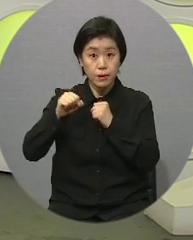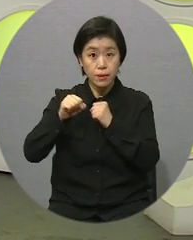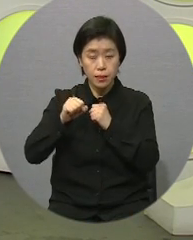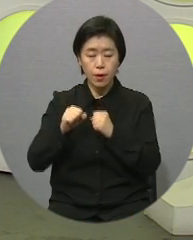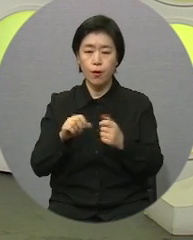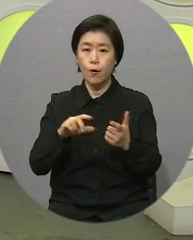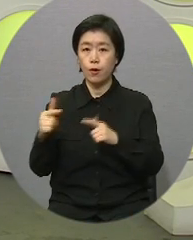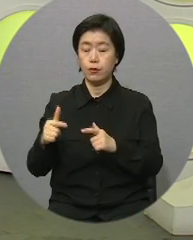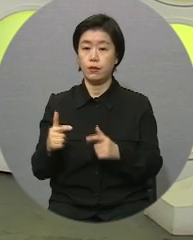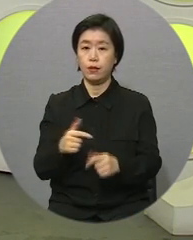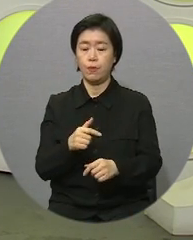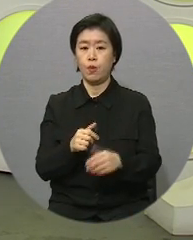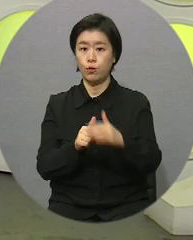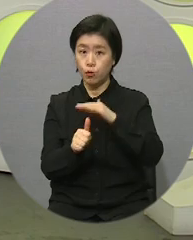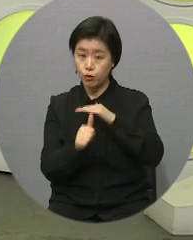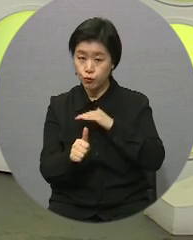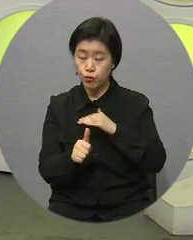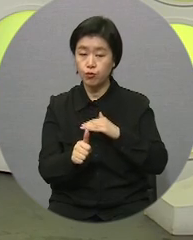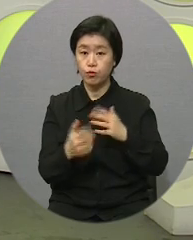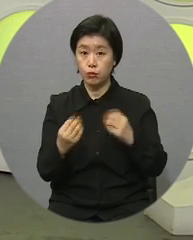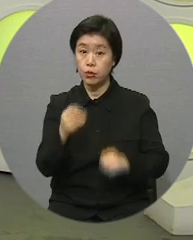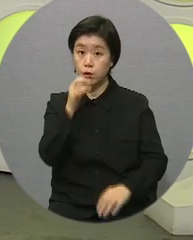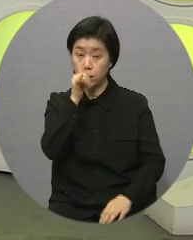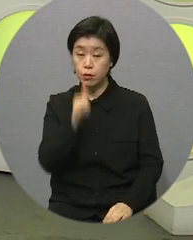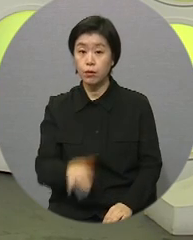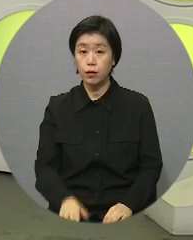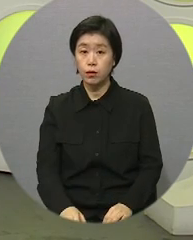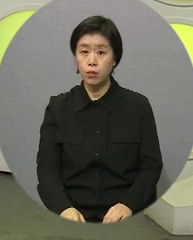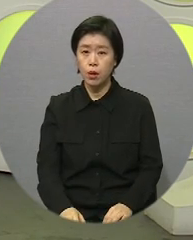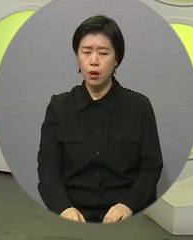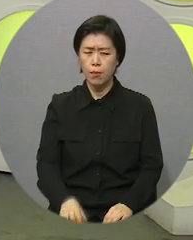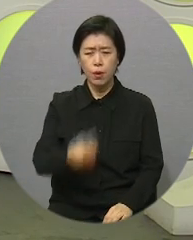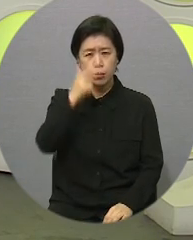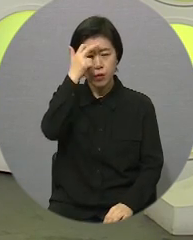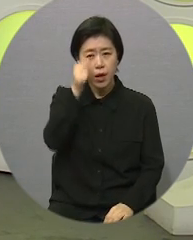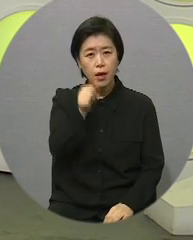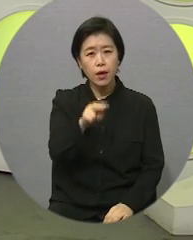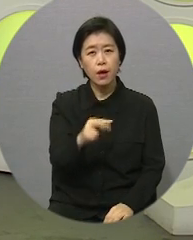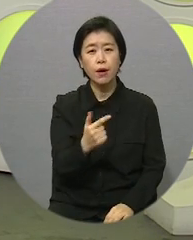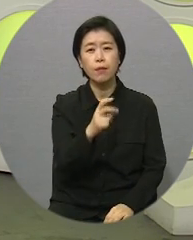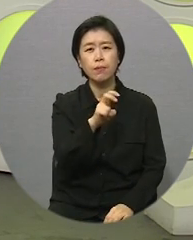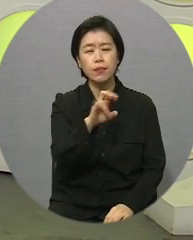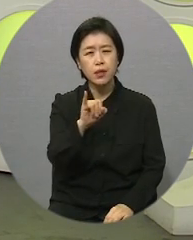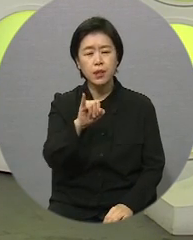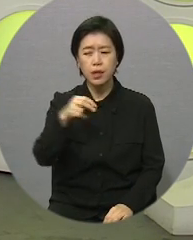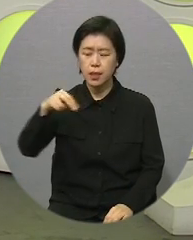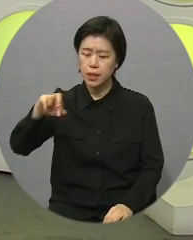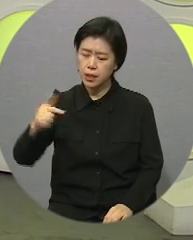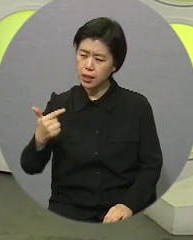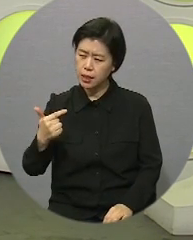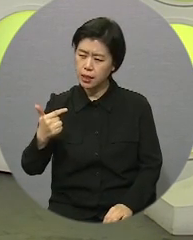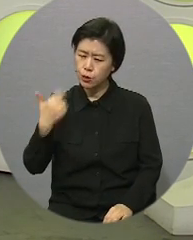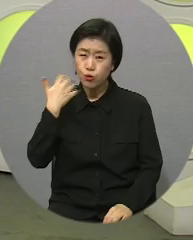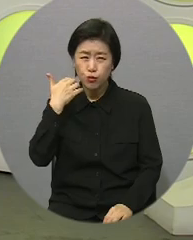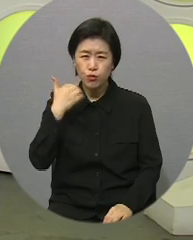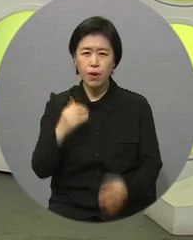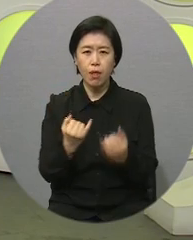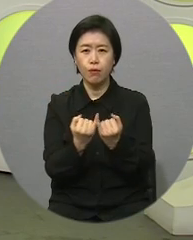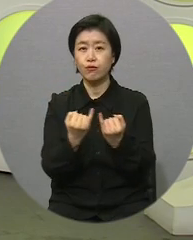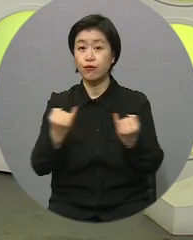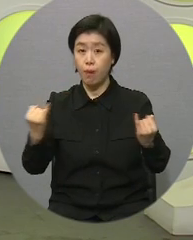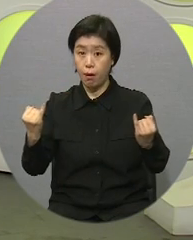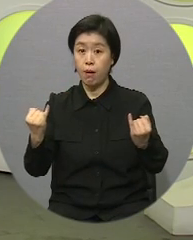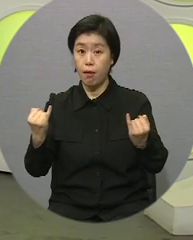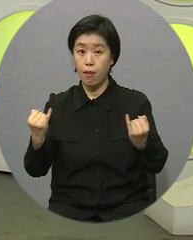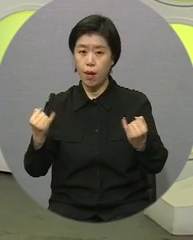또 여자분도 신보 미래 뭐 최현미 이런 분들이 우리의 그 여자로서